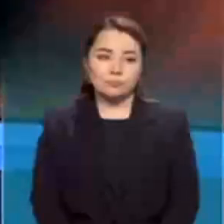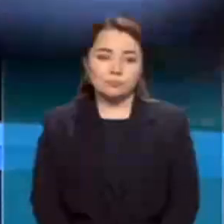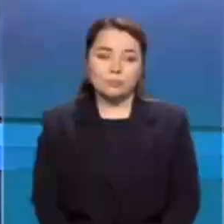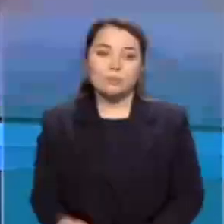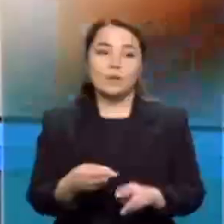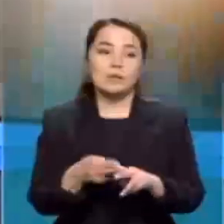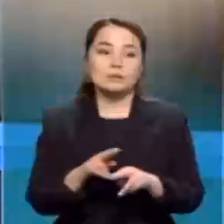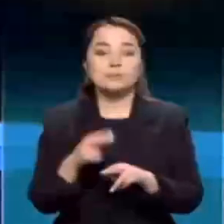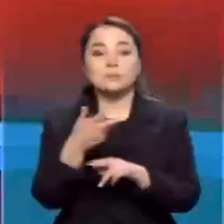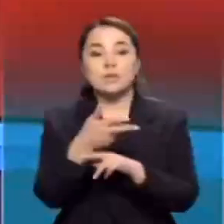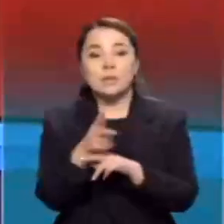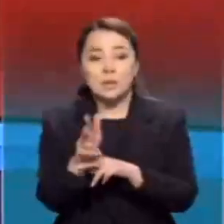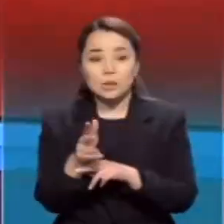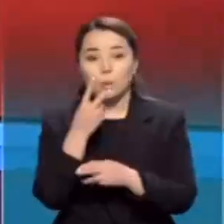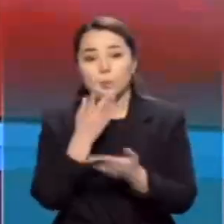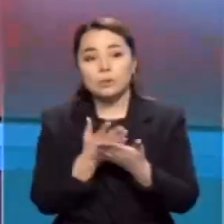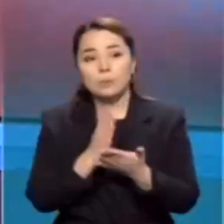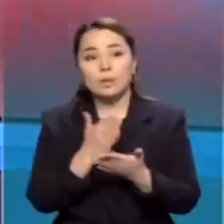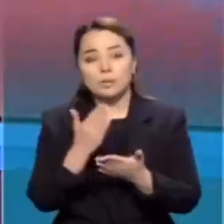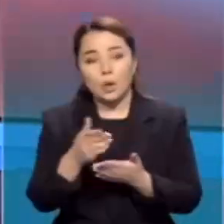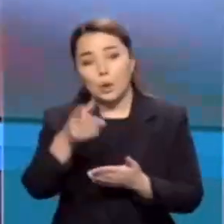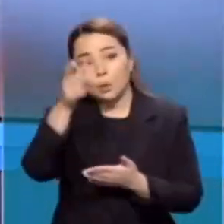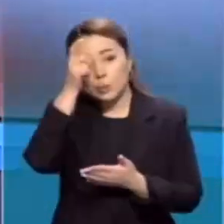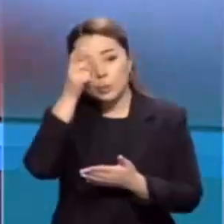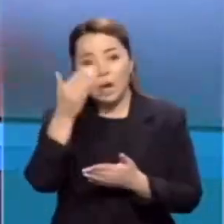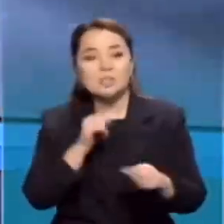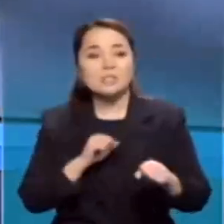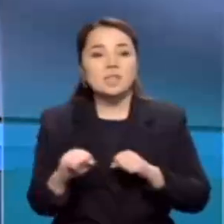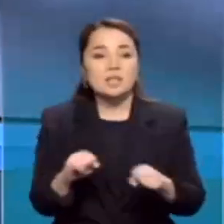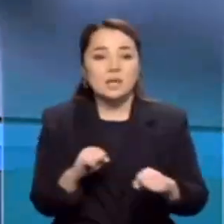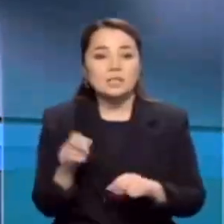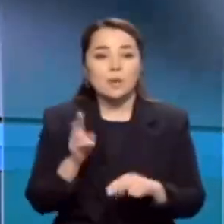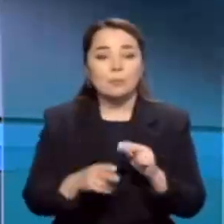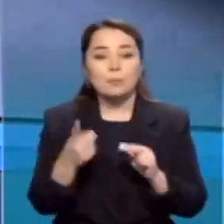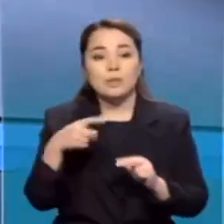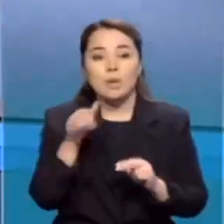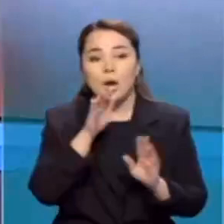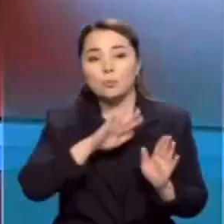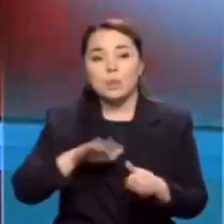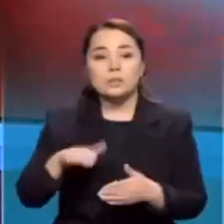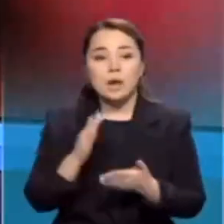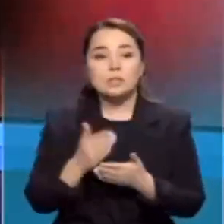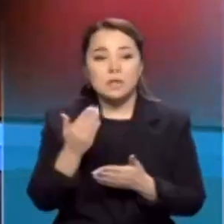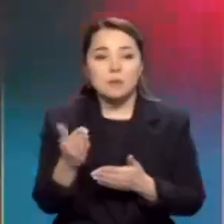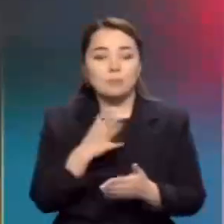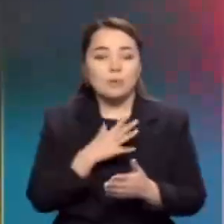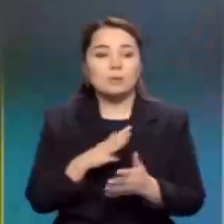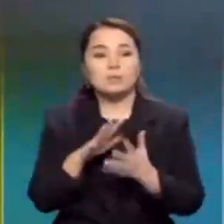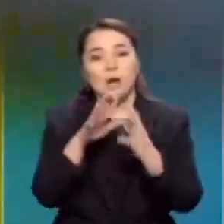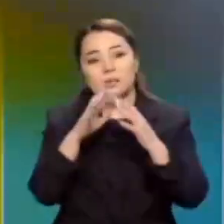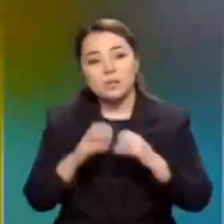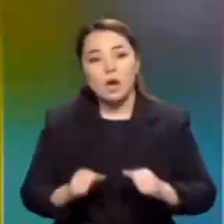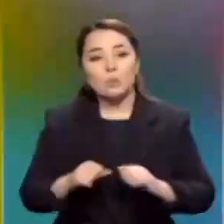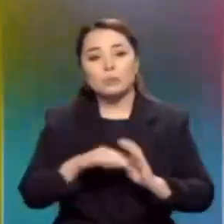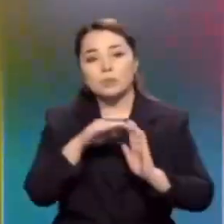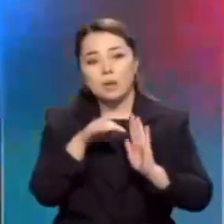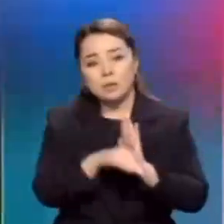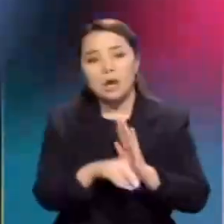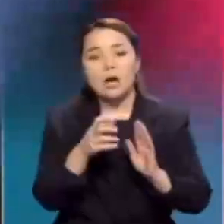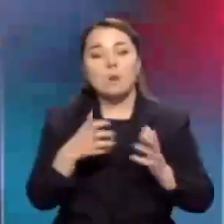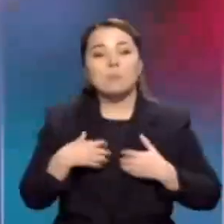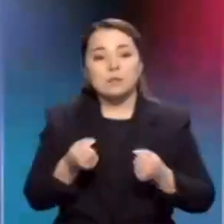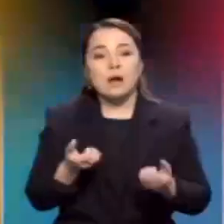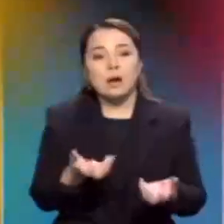Мына бейне кадрларда көріп тұрғанымыздай, Түркияда зілзаладан кейін бір апта уақыт өткенде қираған ғимараттар арасынан әлі де